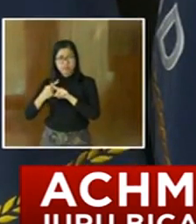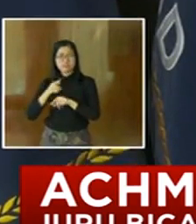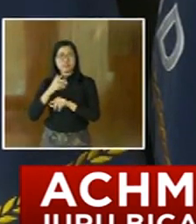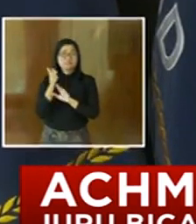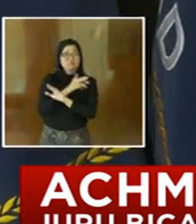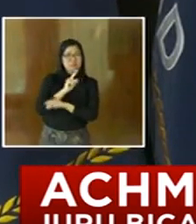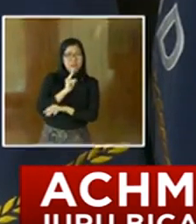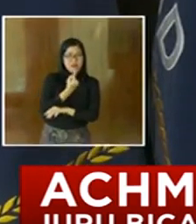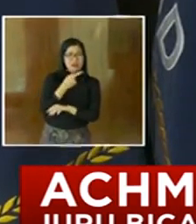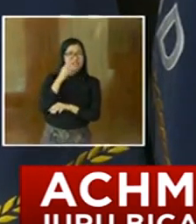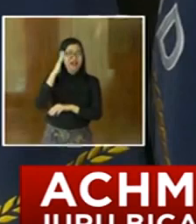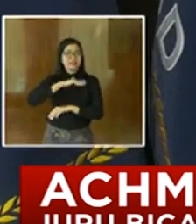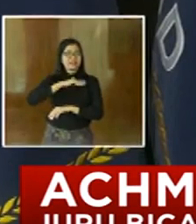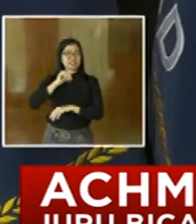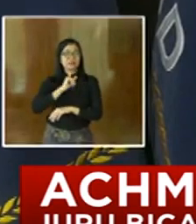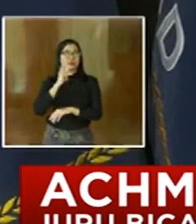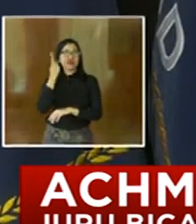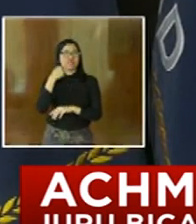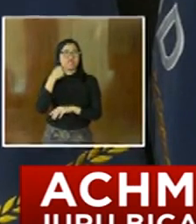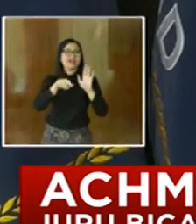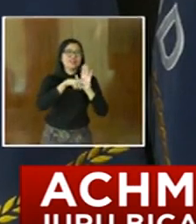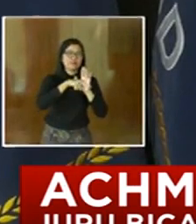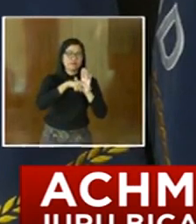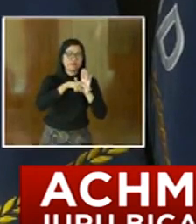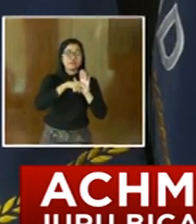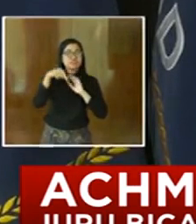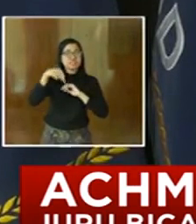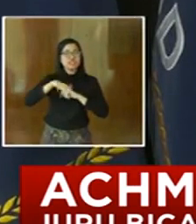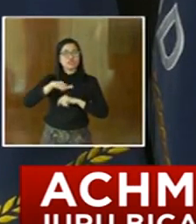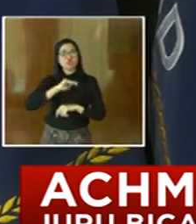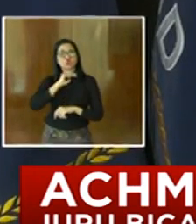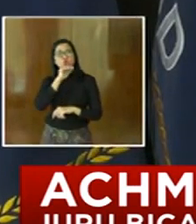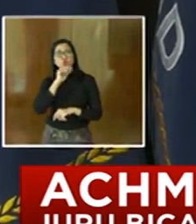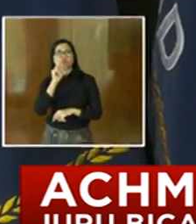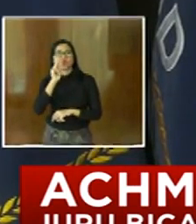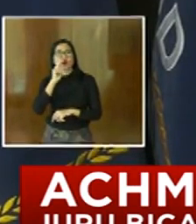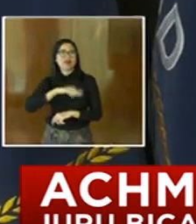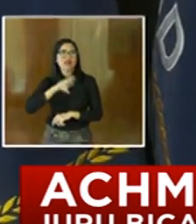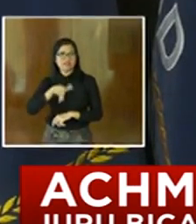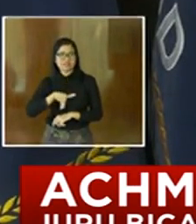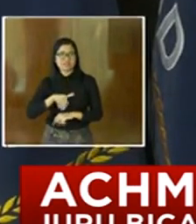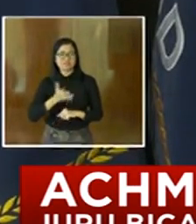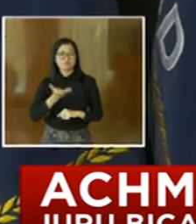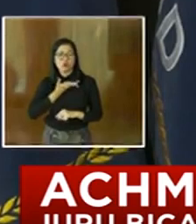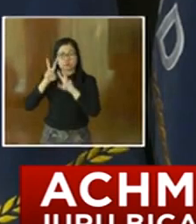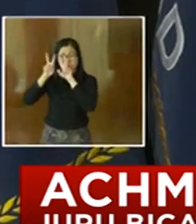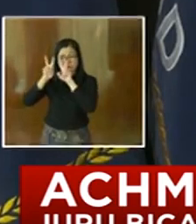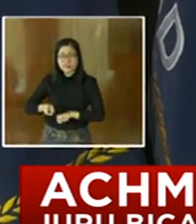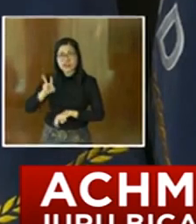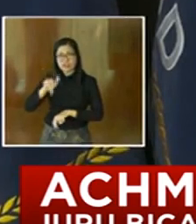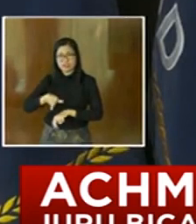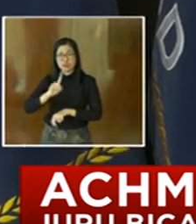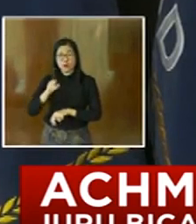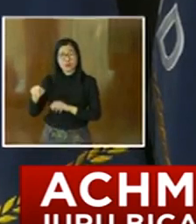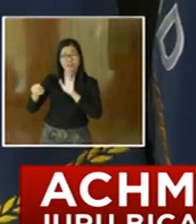hari ini dan kemarin sudah negatif maka kita tinggal menunggu interval dua hari lagi untuk kita laksanakan pemeriksaan dan